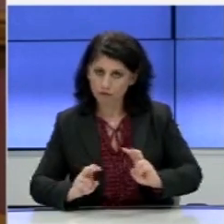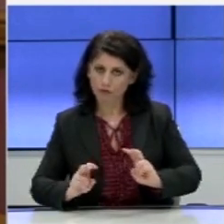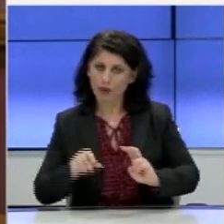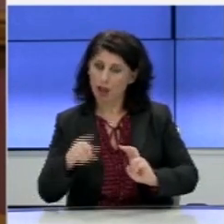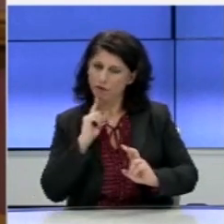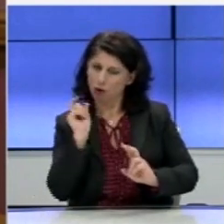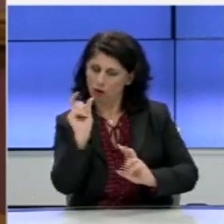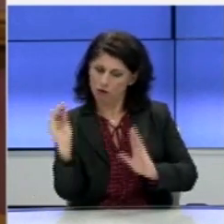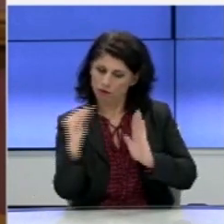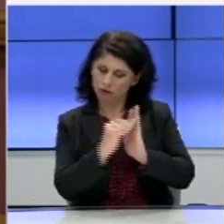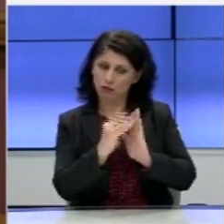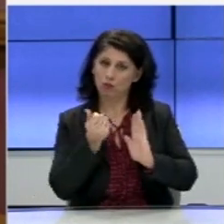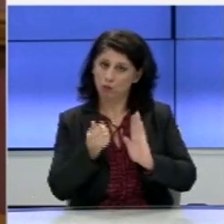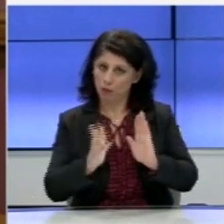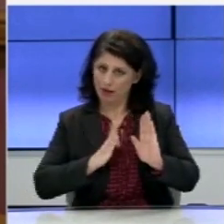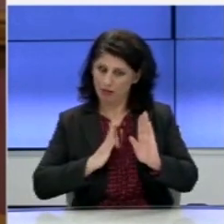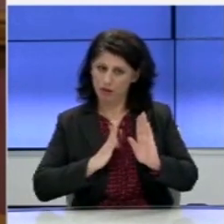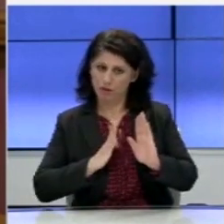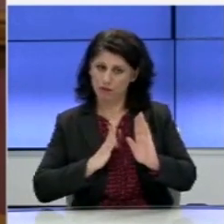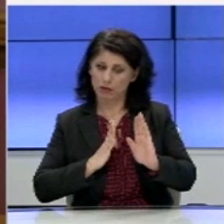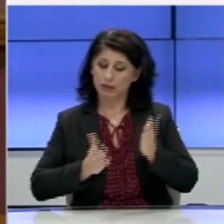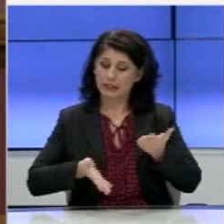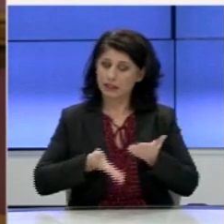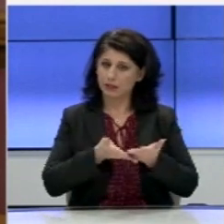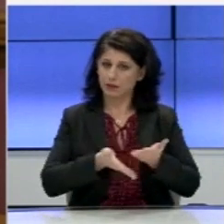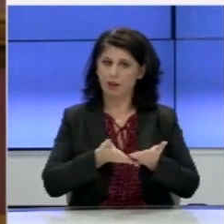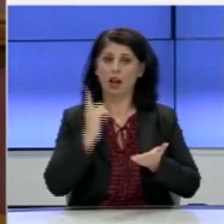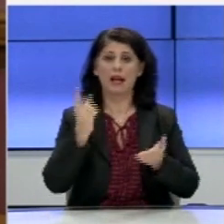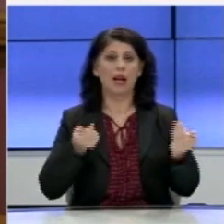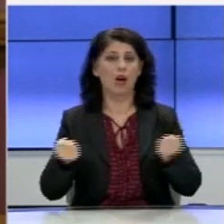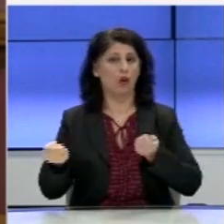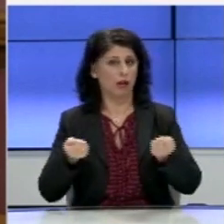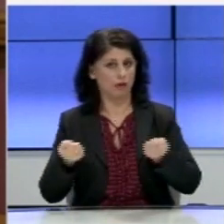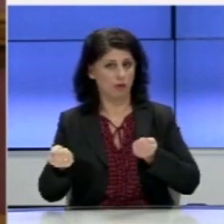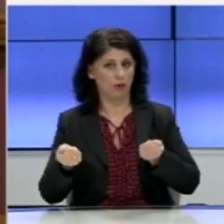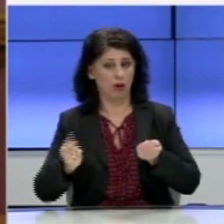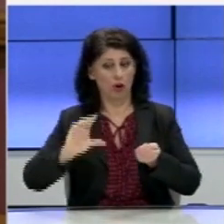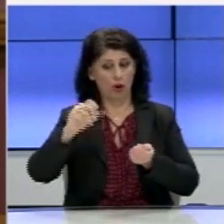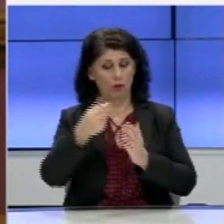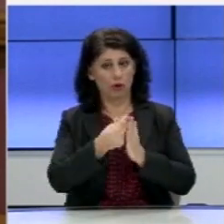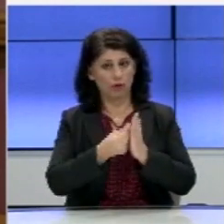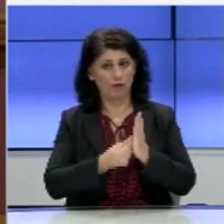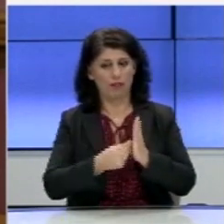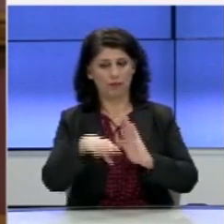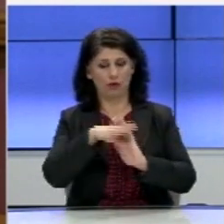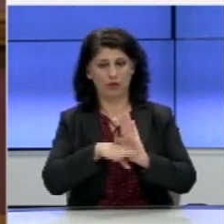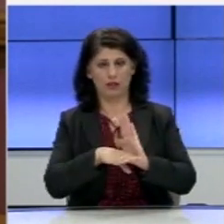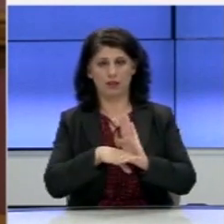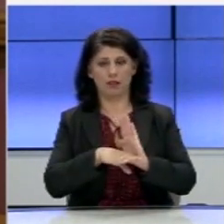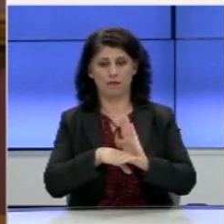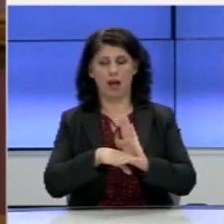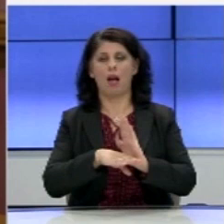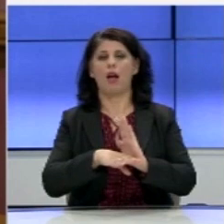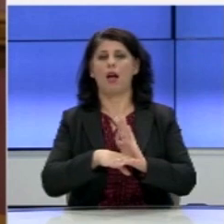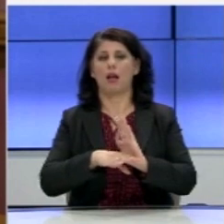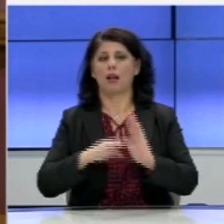επιτρέψτε μου, του πληθυσμού, συμβάλλοντας ένα οργανωμένο πρωτοβάθμιο σύστημα πρωτοβάθμιας